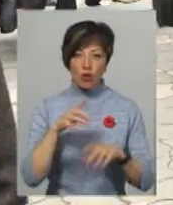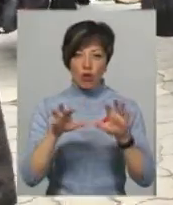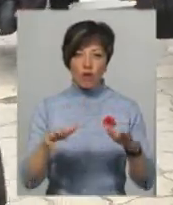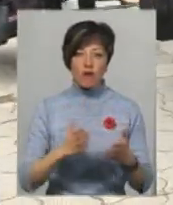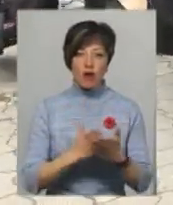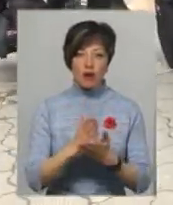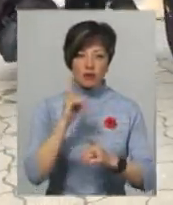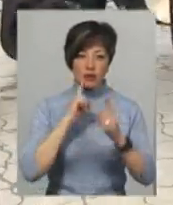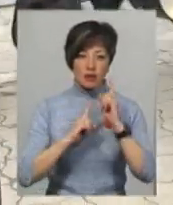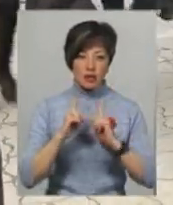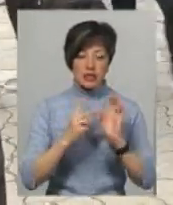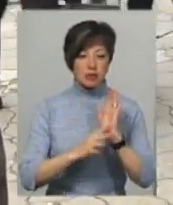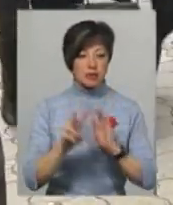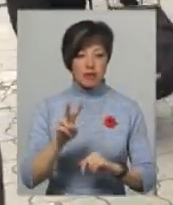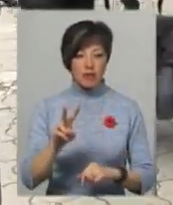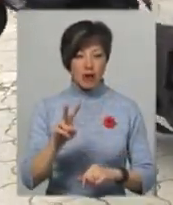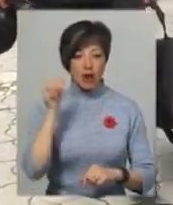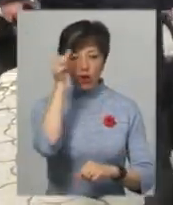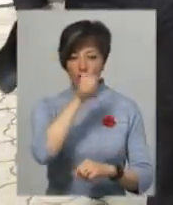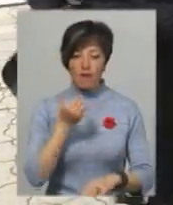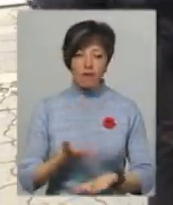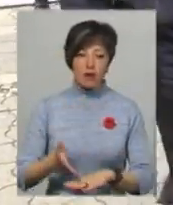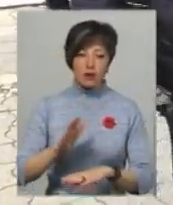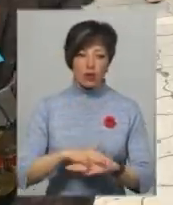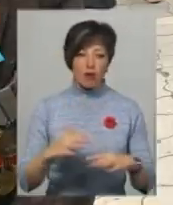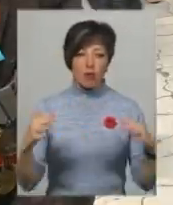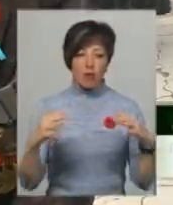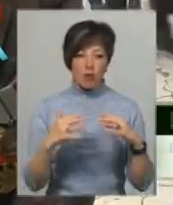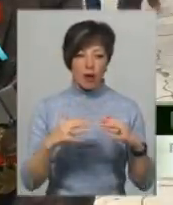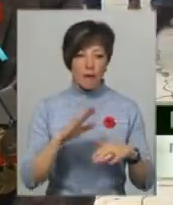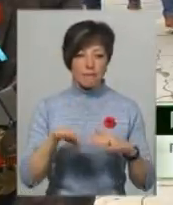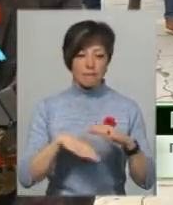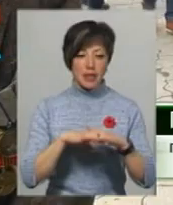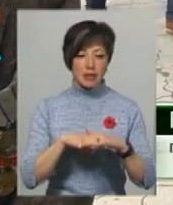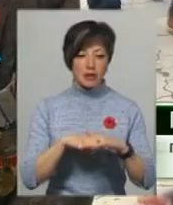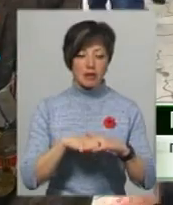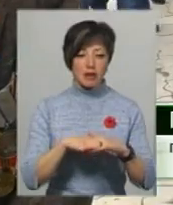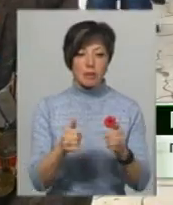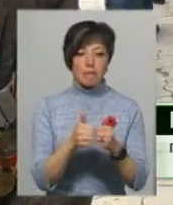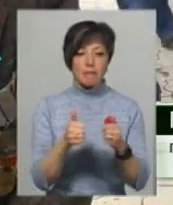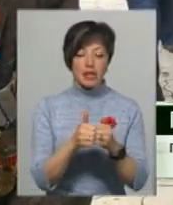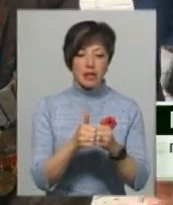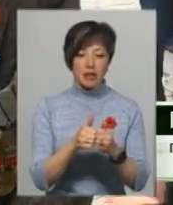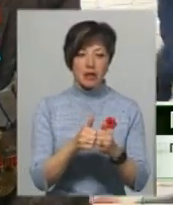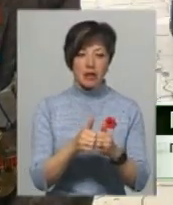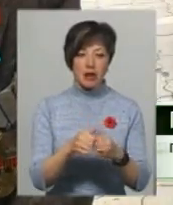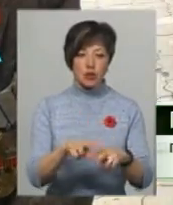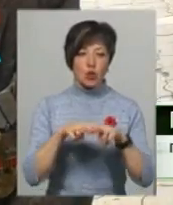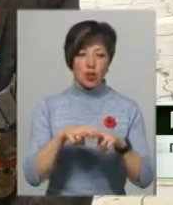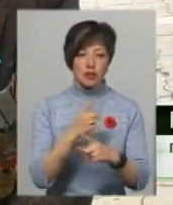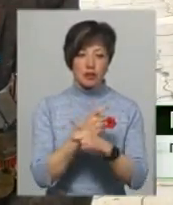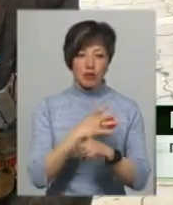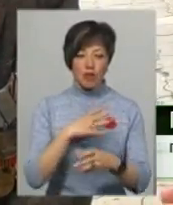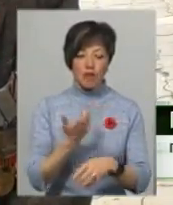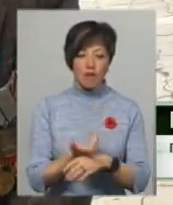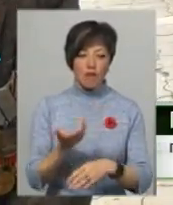Коцюба. 72 роки – це в важких боях під Веною. Ми шукали цю нагороду, тому що його представили, він важко був